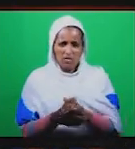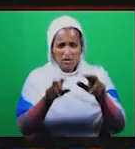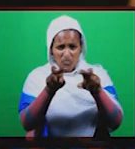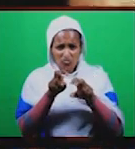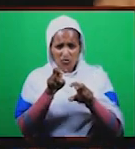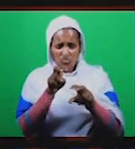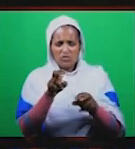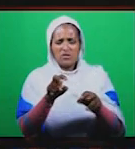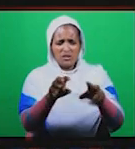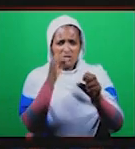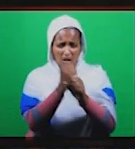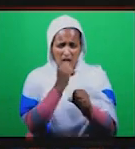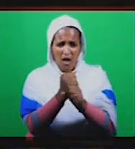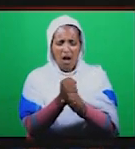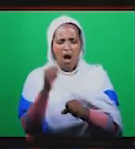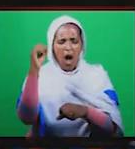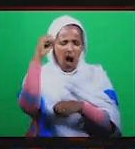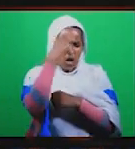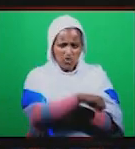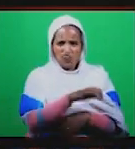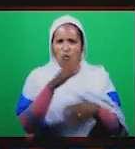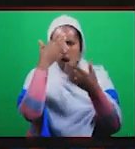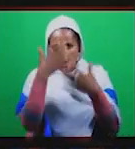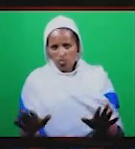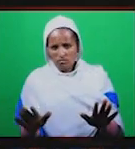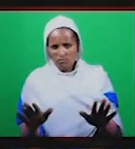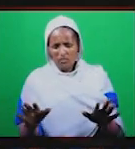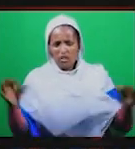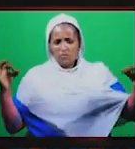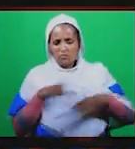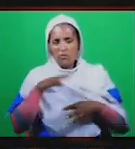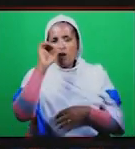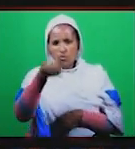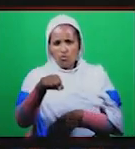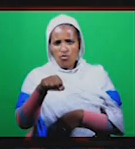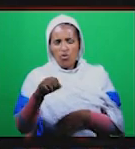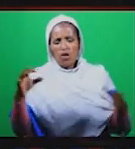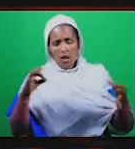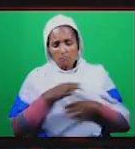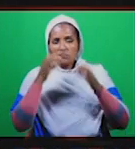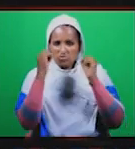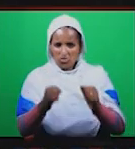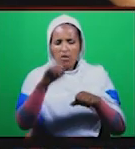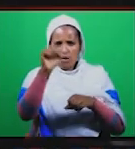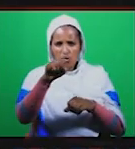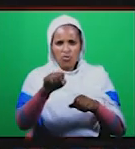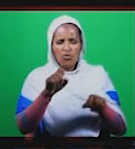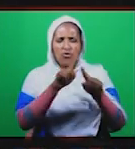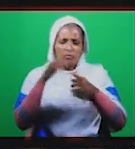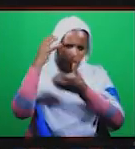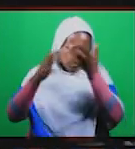ደግሞ ቅድም ያልኩትን እደግማለሁ፣ ክፉ እድሜ የለውም። ልንገራችሁ፣ ክፋት አሸንፎ